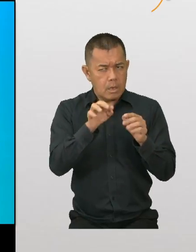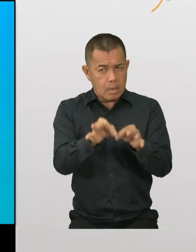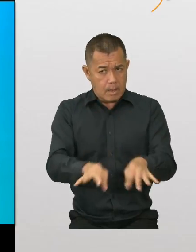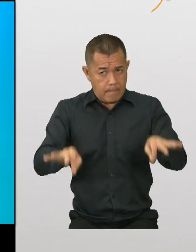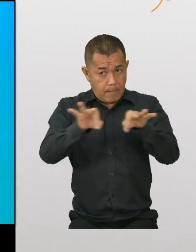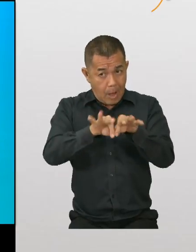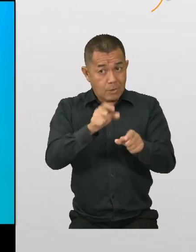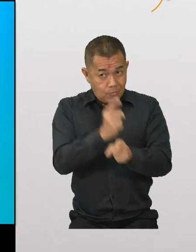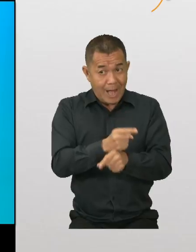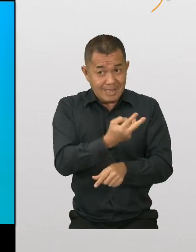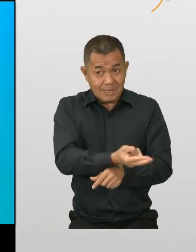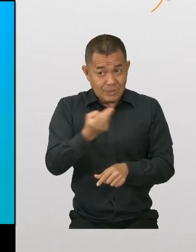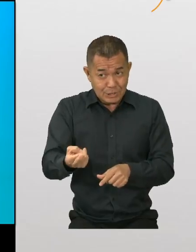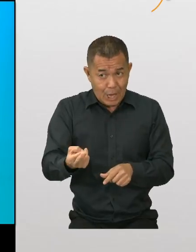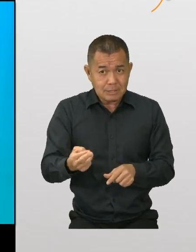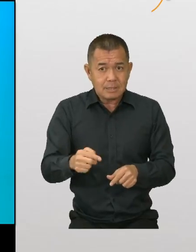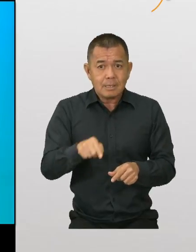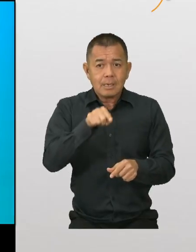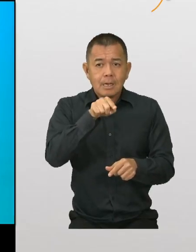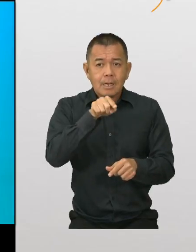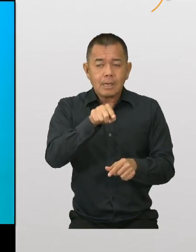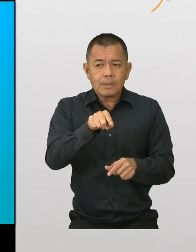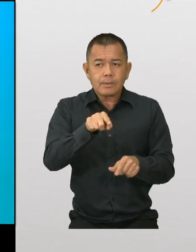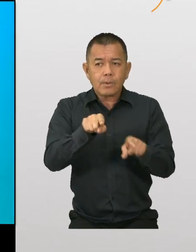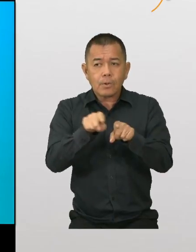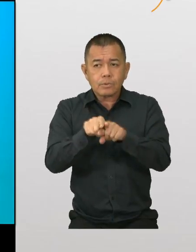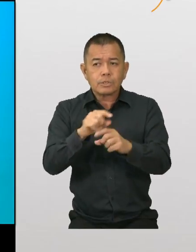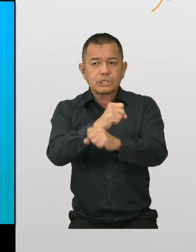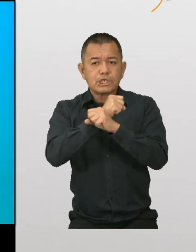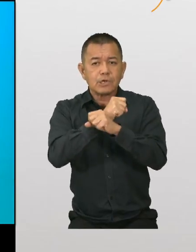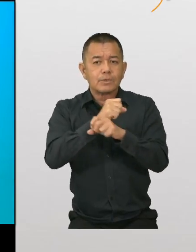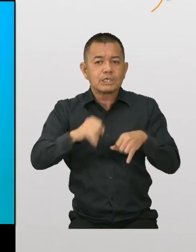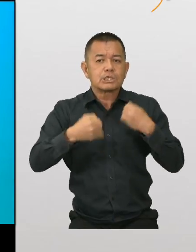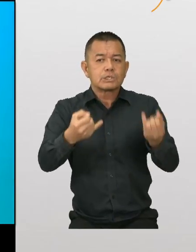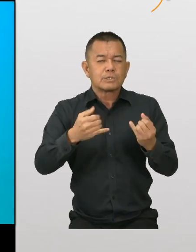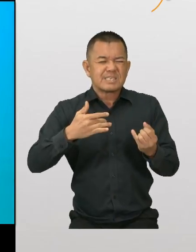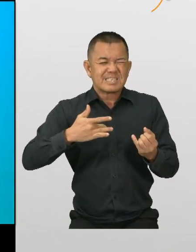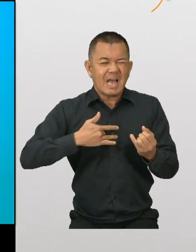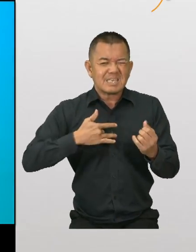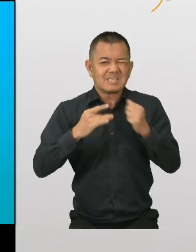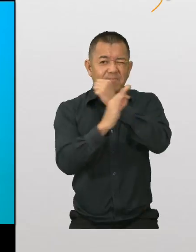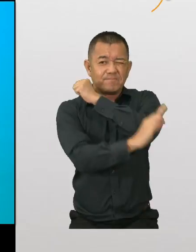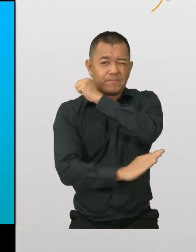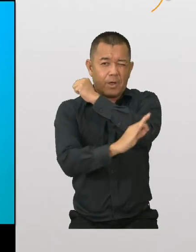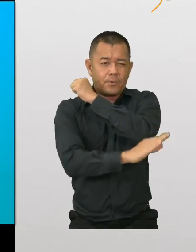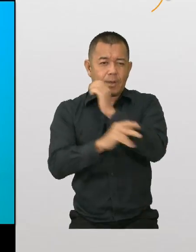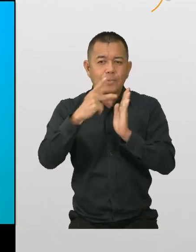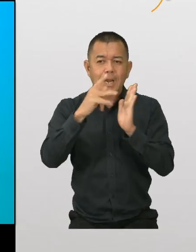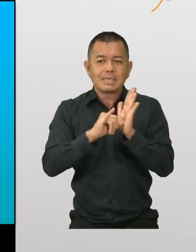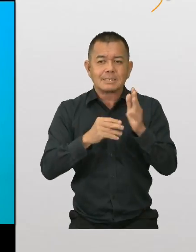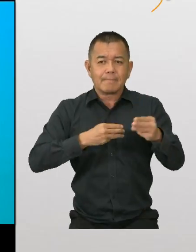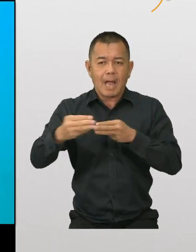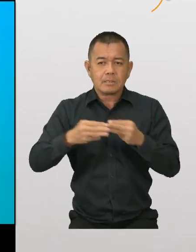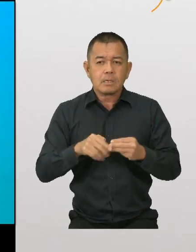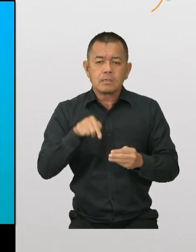security 和战 issue 略 as well 也 as 是 a 个 sensitive 敏感的 foreign 外 policy 交问题 matter. 53 That 年 was the 前 case 是这样 53